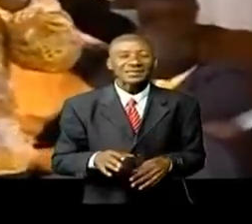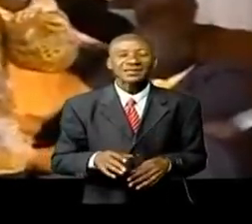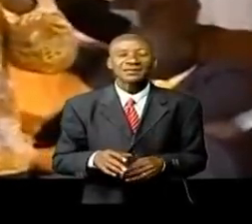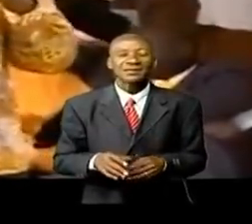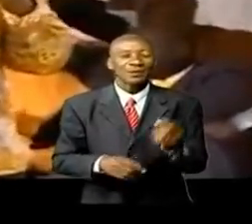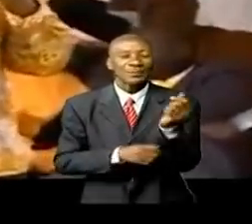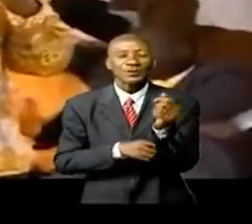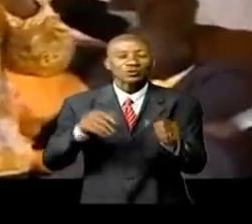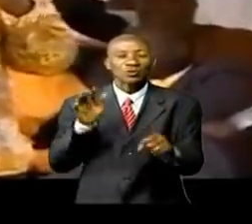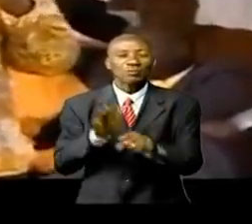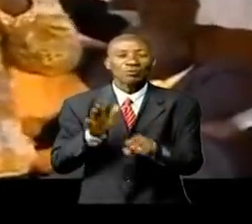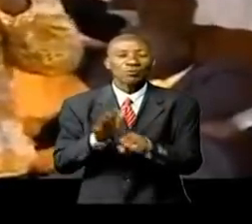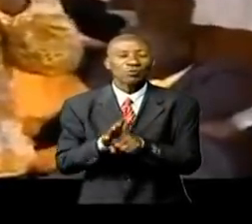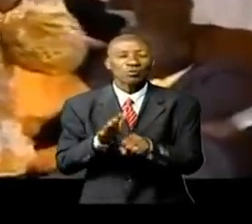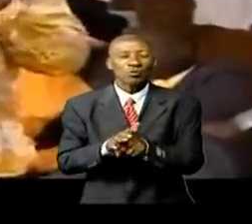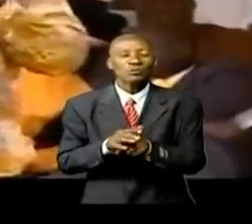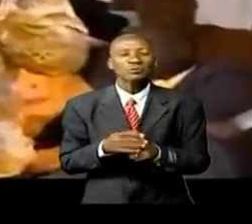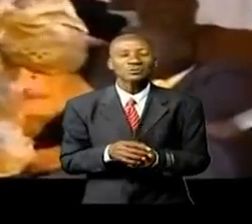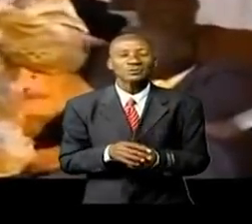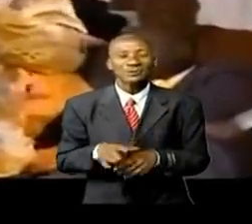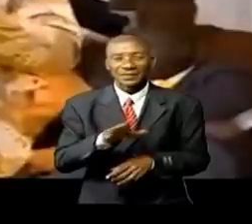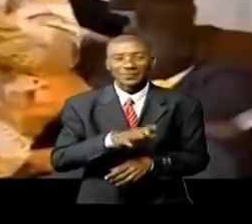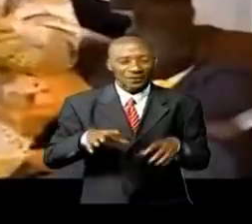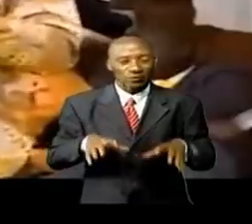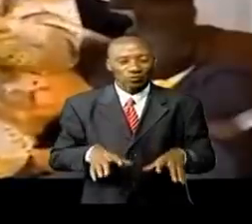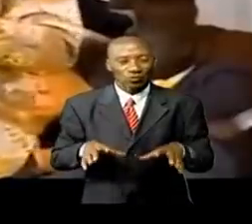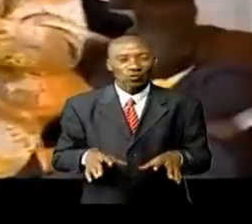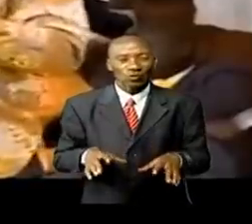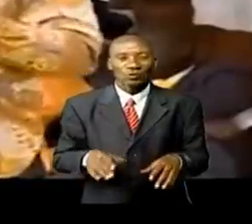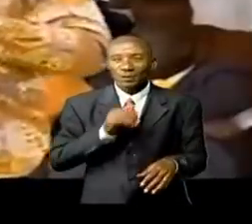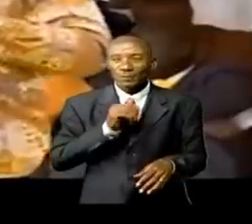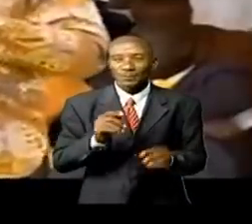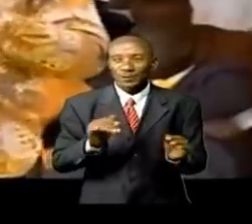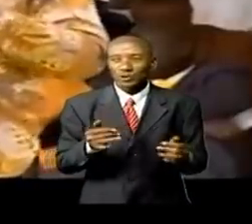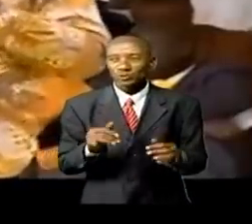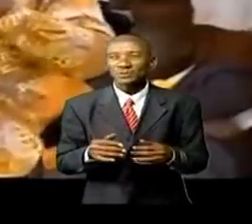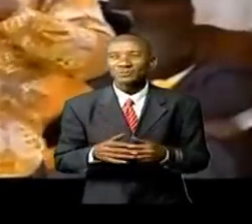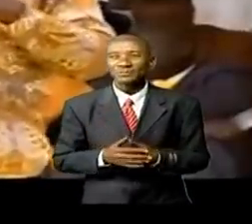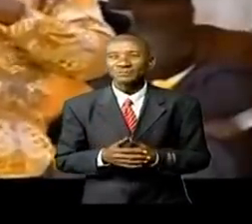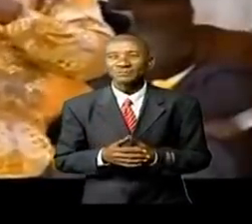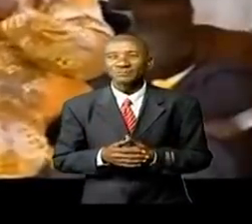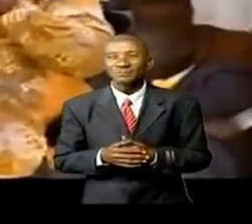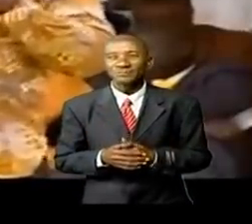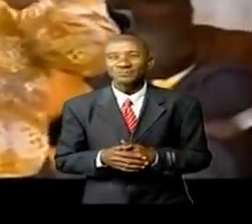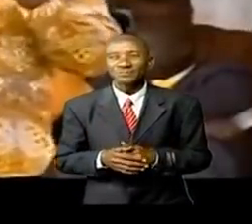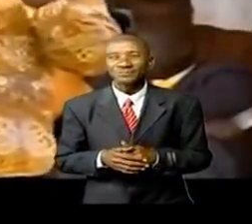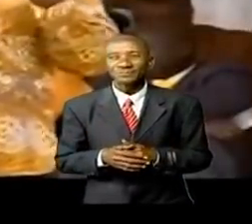n'ont même pas une vache, les gens qui dansent à tout moment.